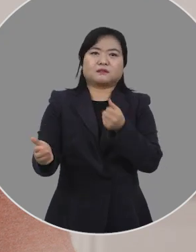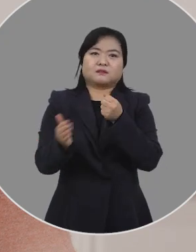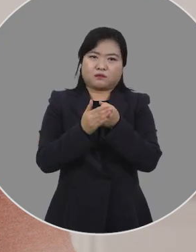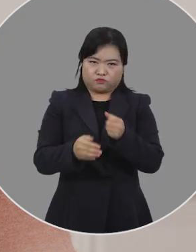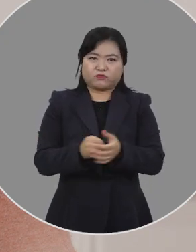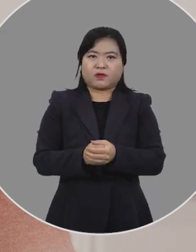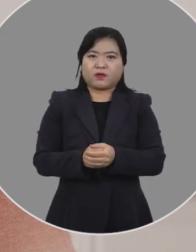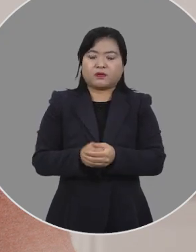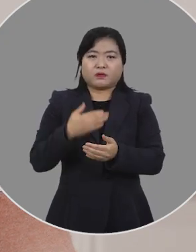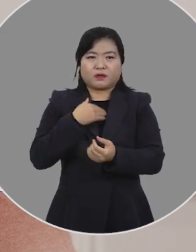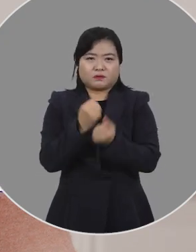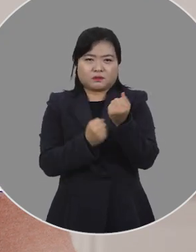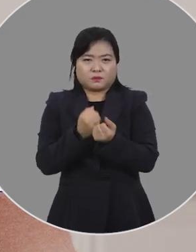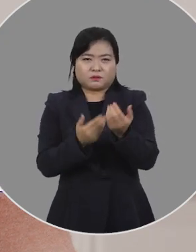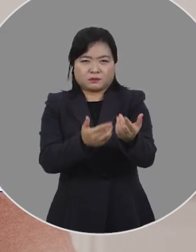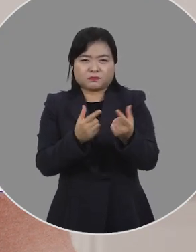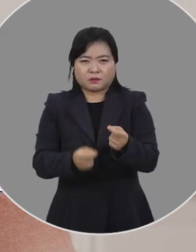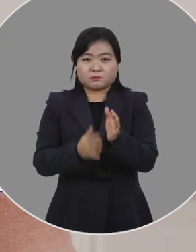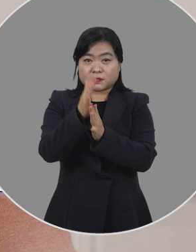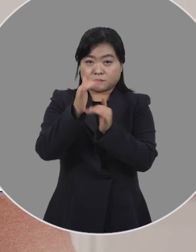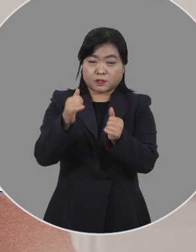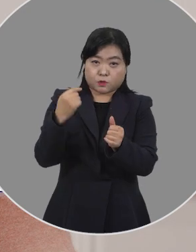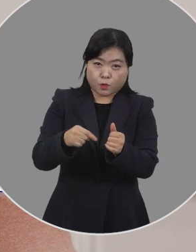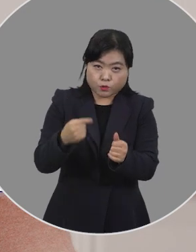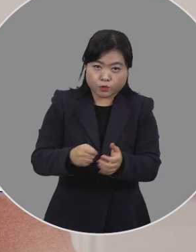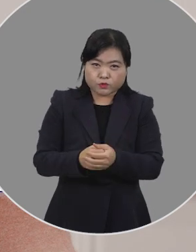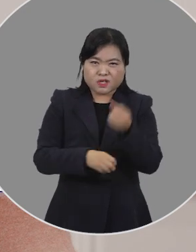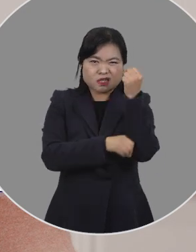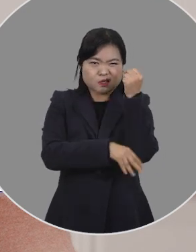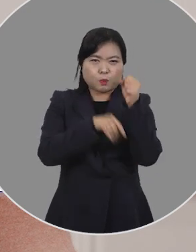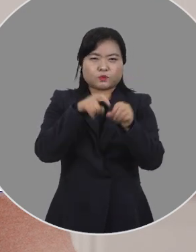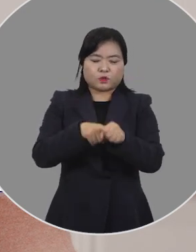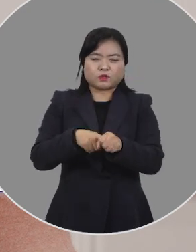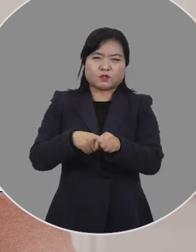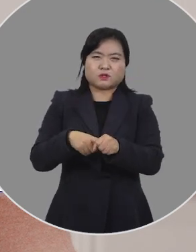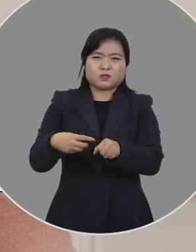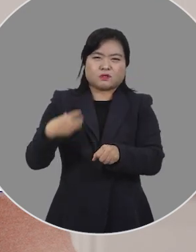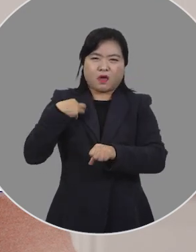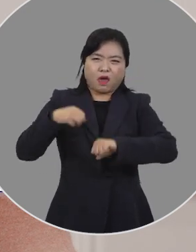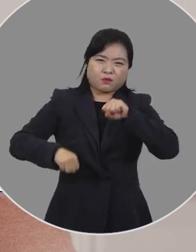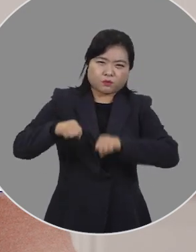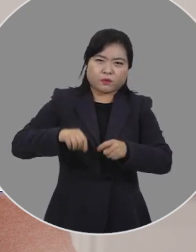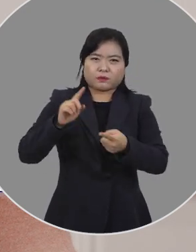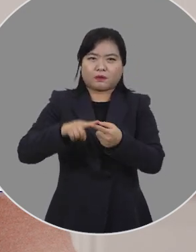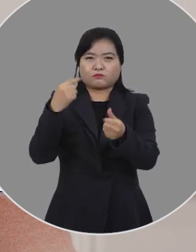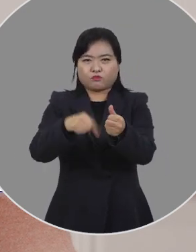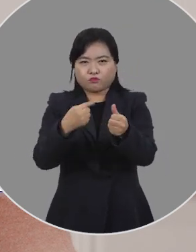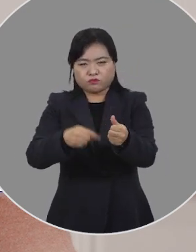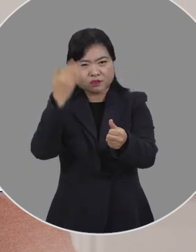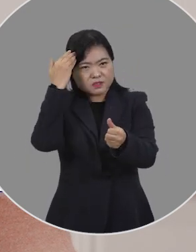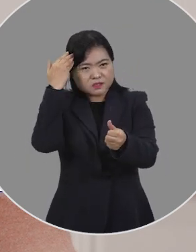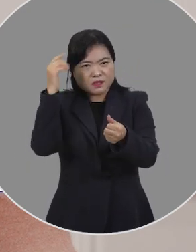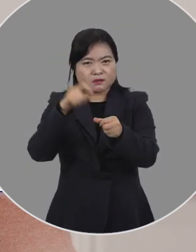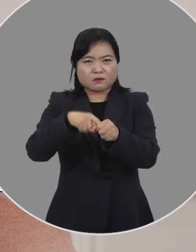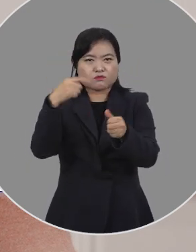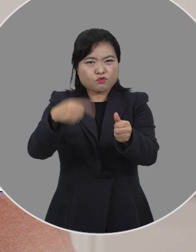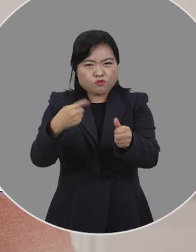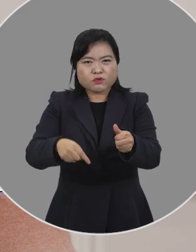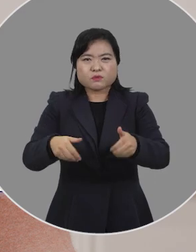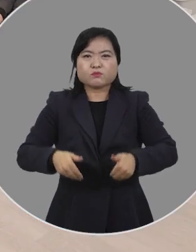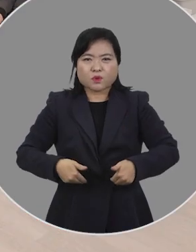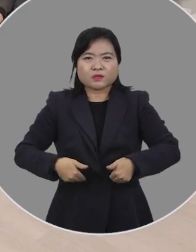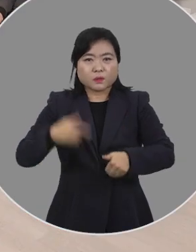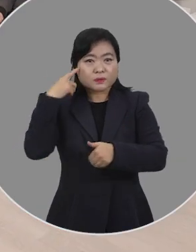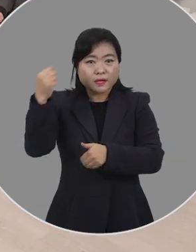때문에 그래서 말씀드린 그런 시민교육, 그런 기본적인 소양에 대한 교육 그런 부분이 굉장히 필요한 게 아닌가